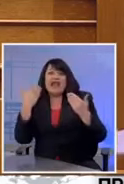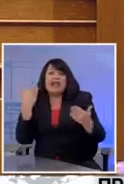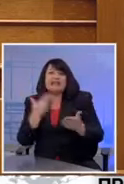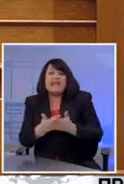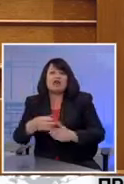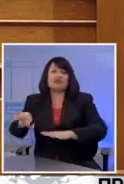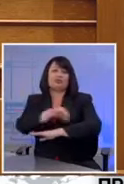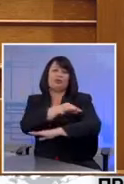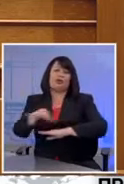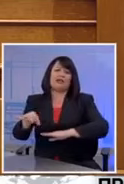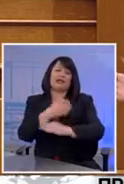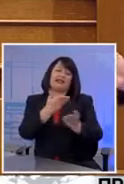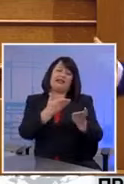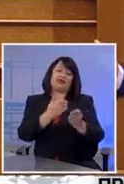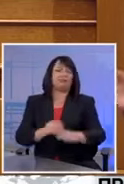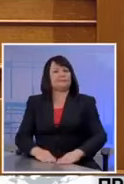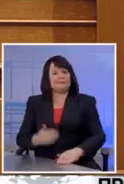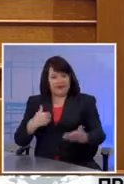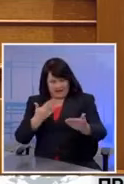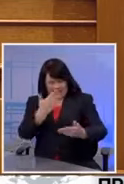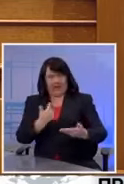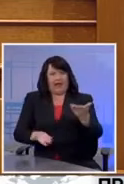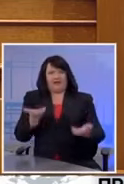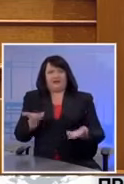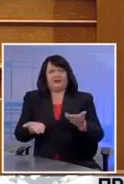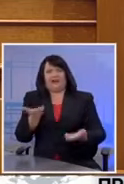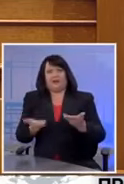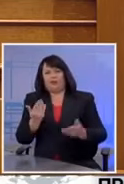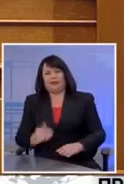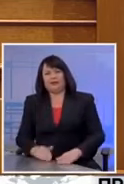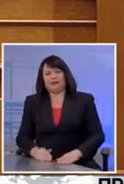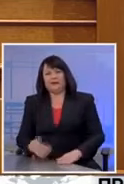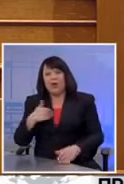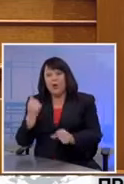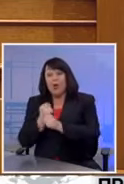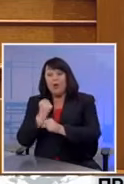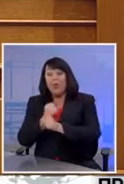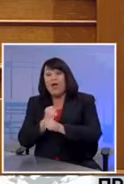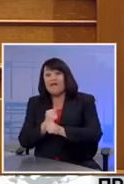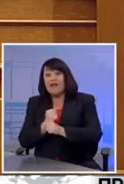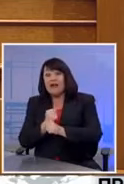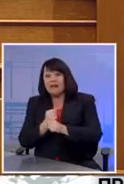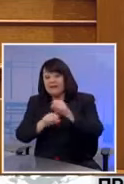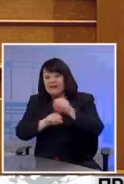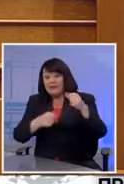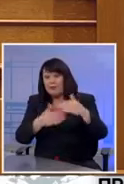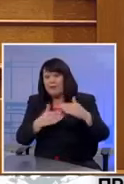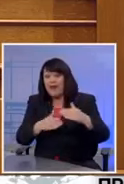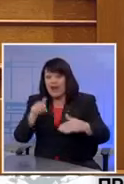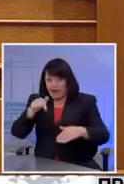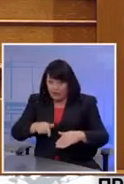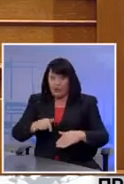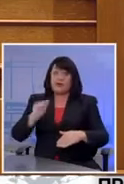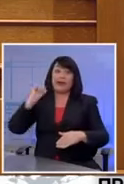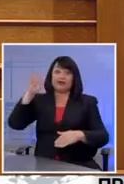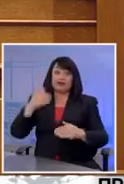Μεσόβιο. Να συγκριθούμε λοιπόν κύριε Τσίπρα. Όταν εγώ εργαζόμουν στο εσωτερικό και στο